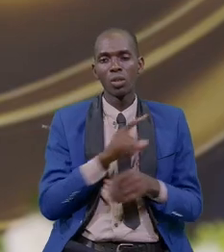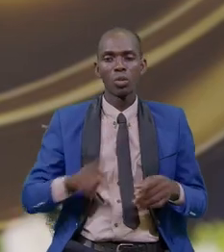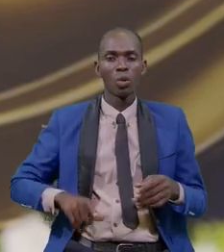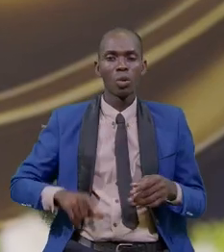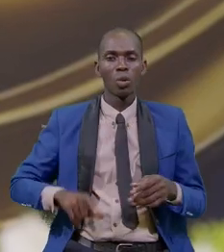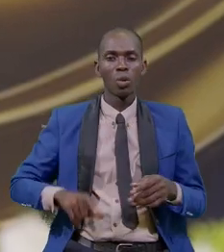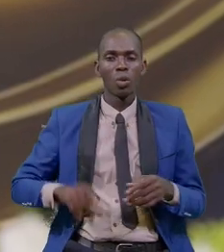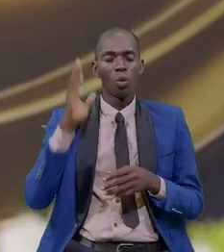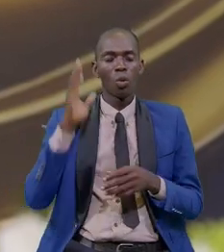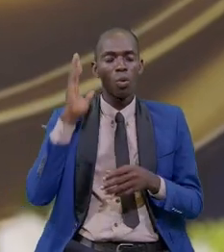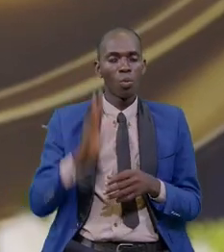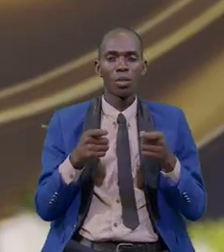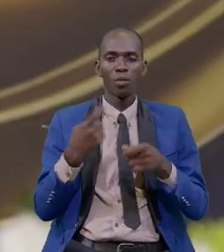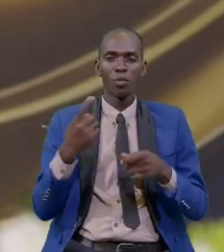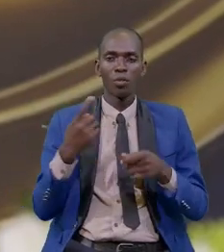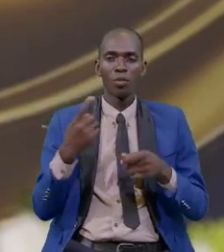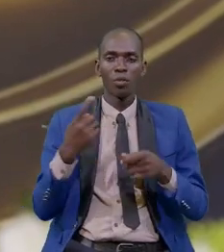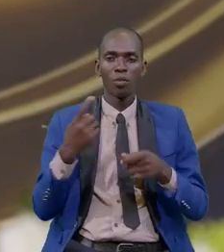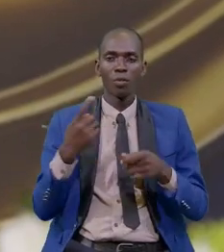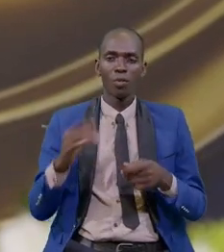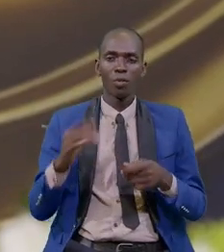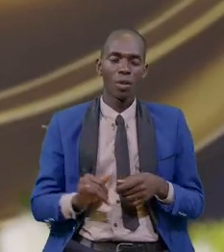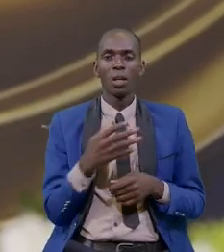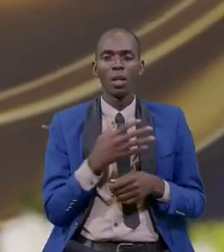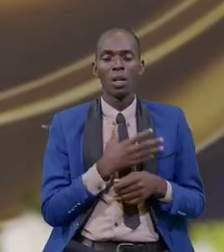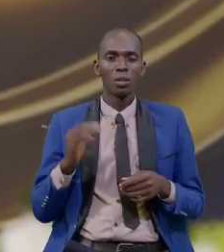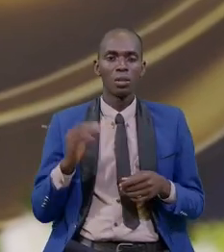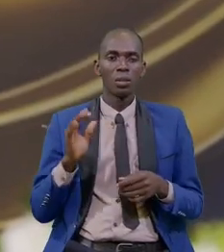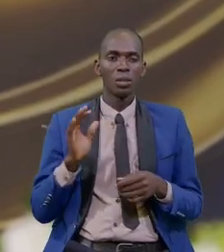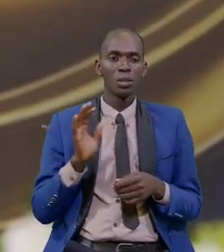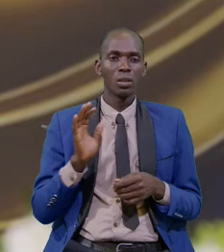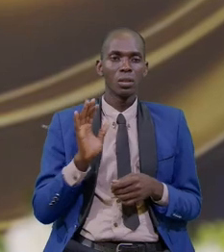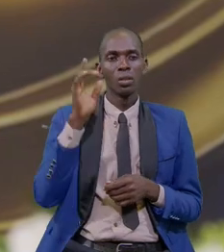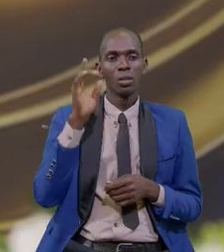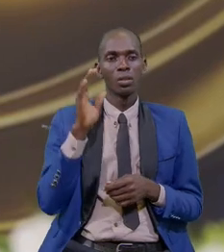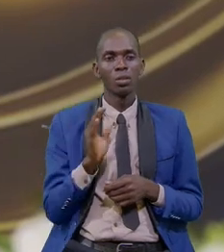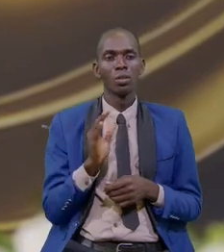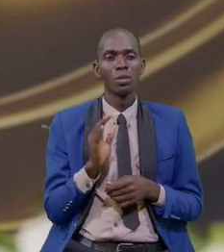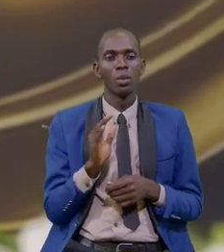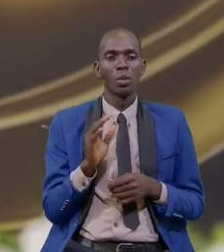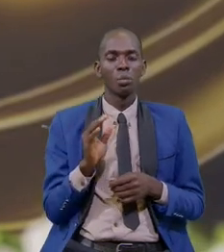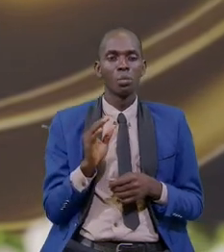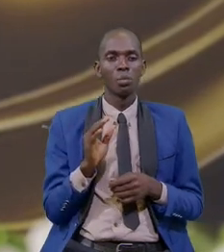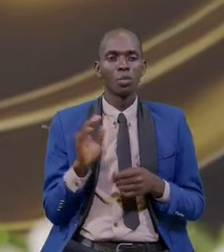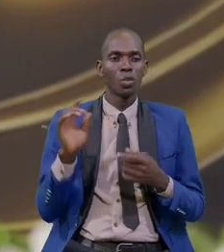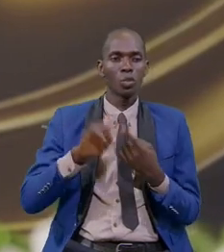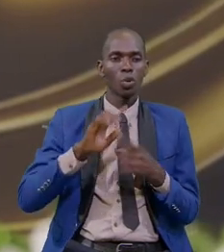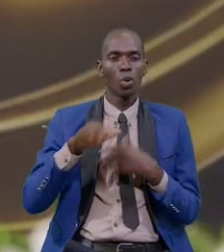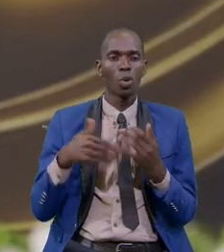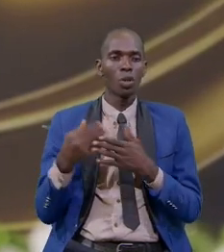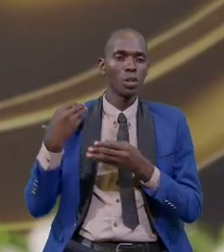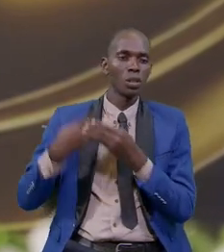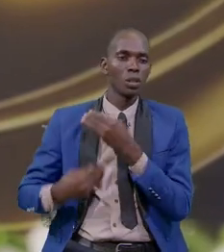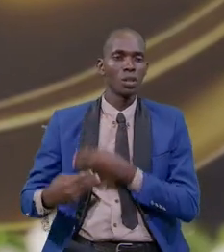Il dit heureux, il dit, qui met, il a fait, le verset 10, Louis II. Il dit, l'Éternel régnera éternellement.